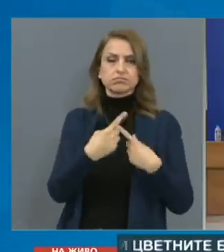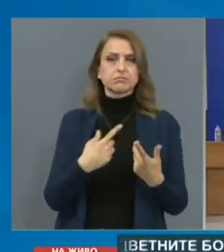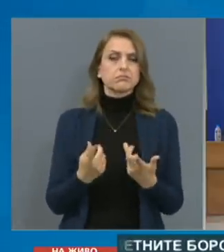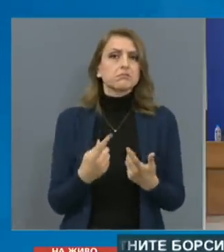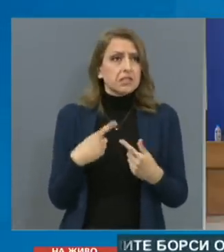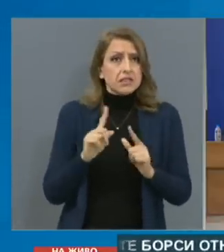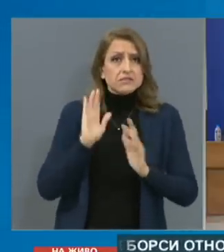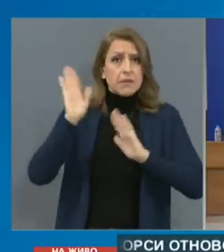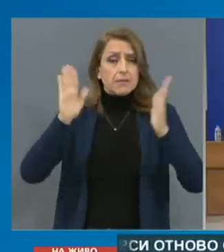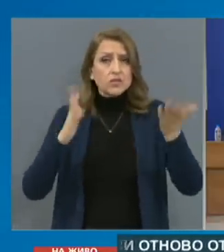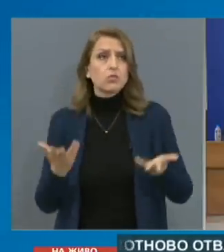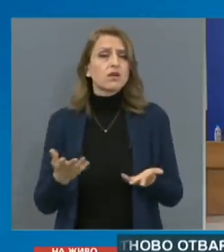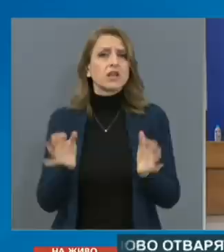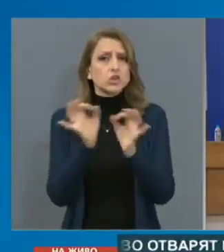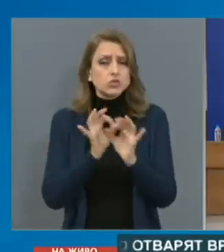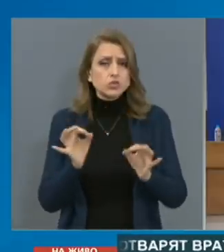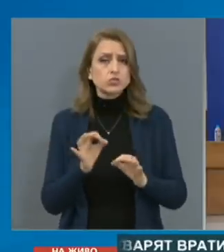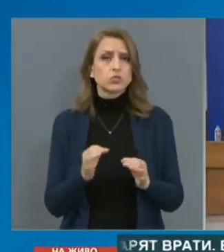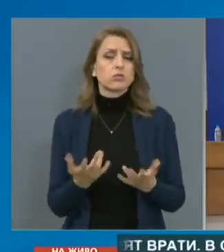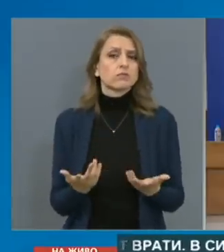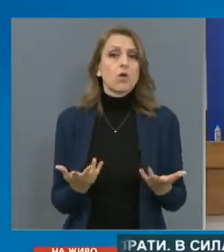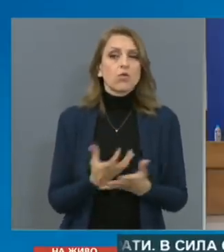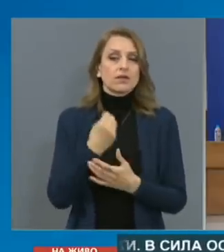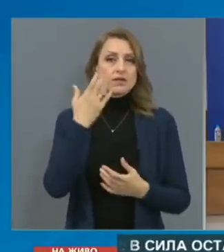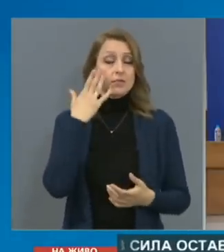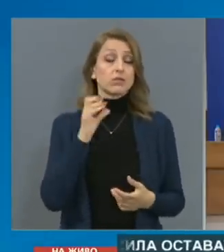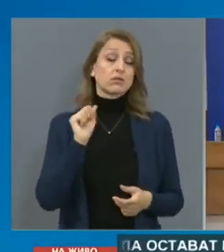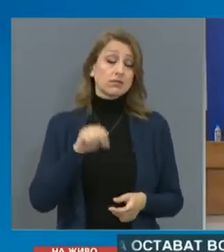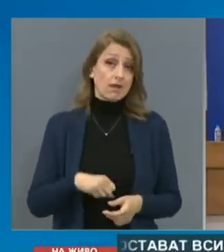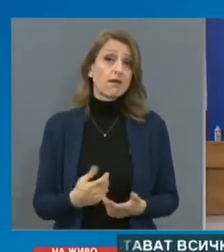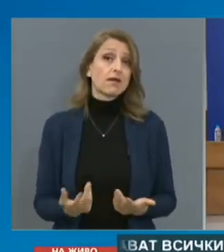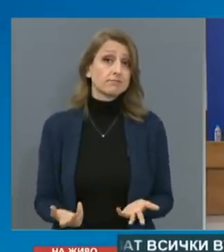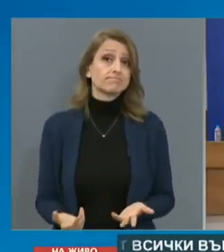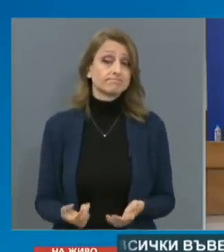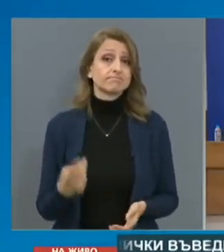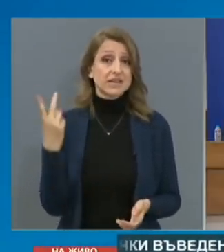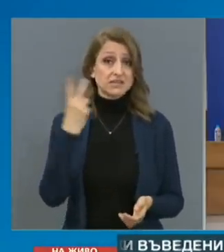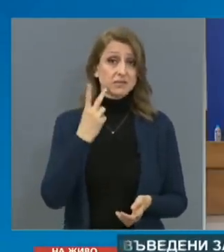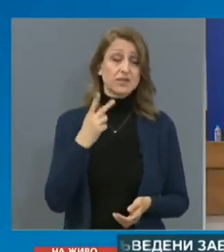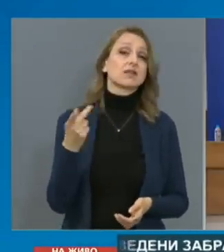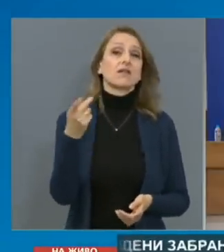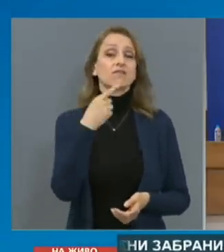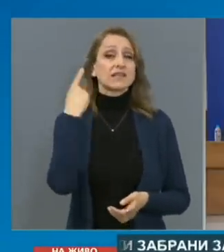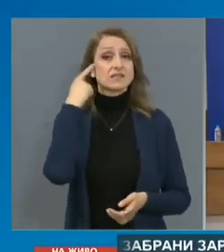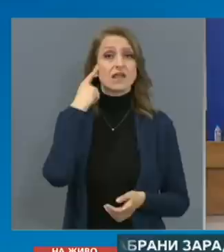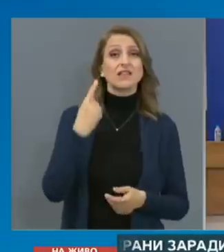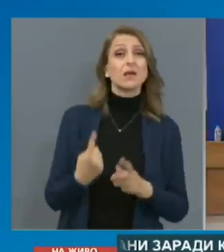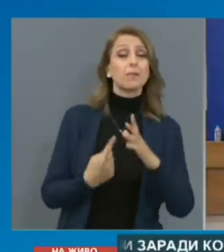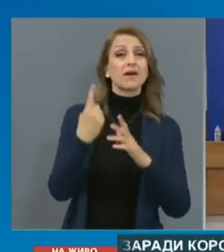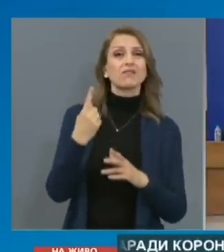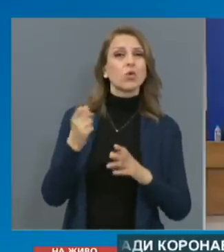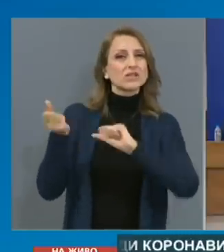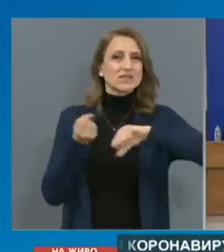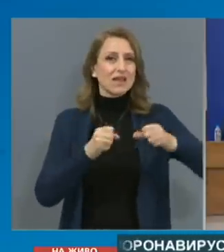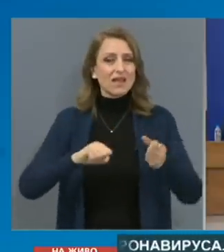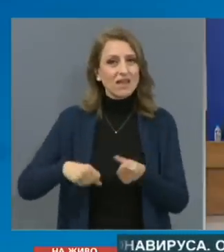индикации, че са пътували в рискови страни, например? Да. Да, разбира се. Знаете, че тия няколко вълни, първо скиори,